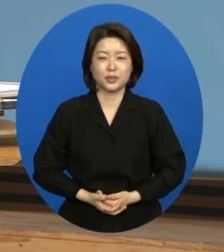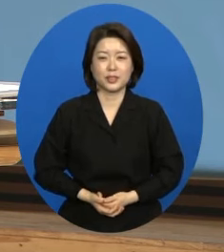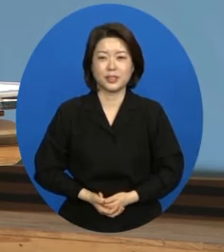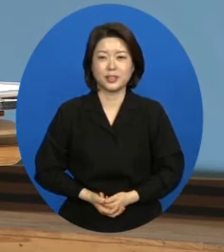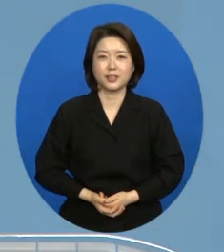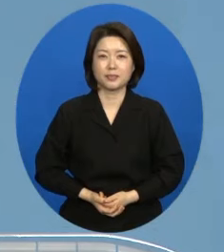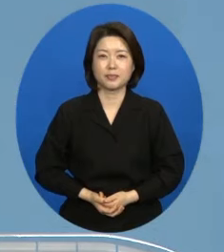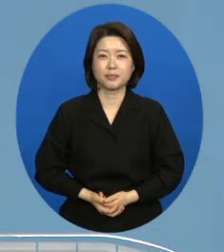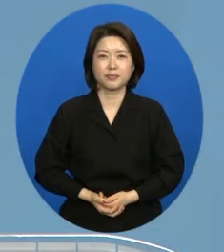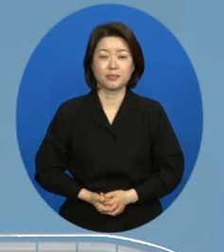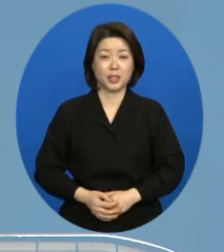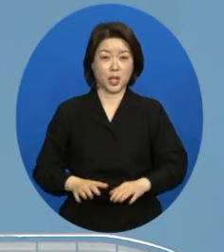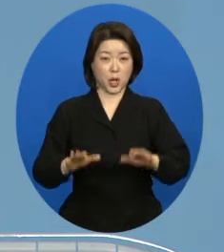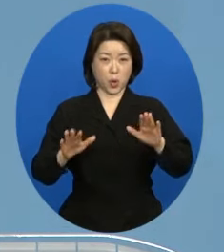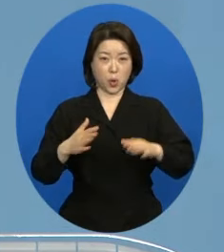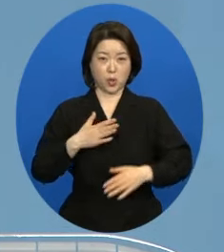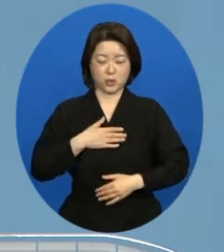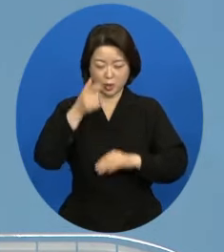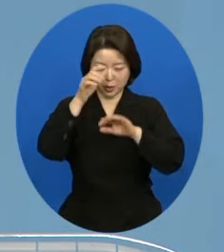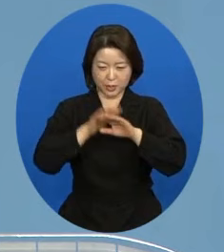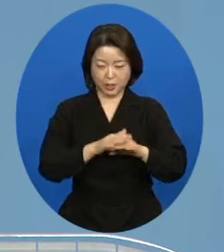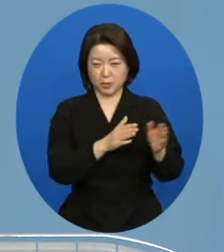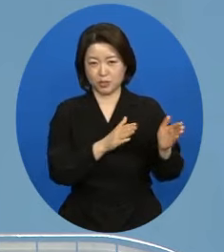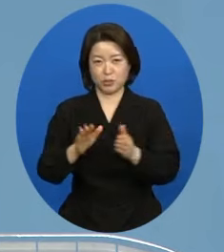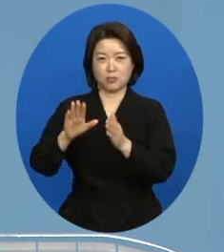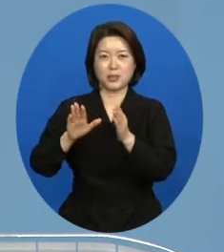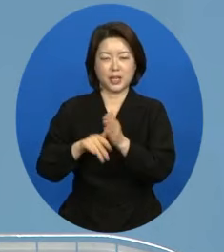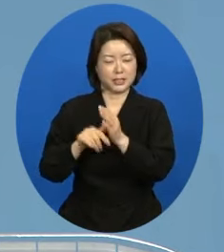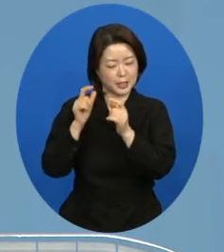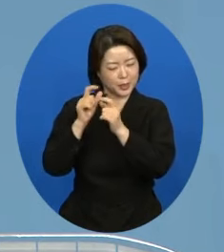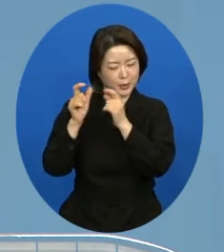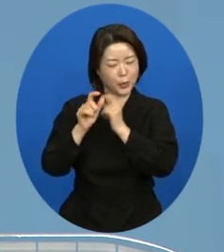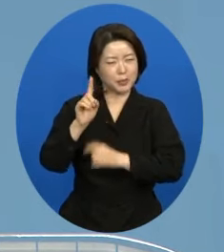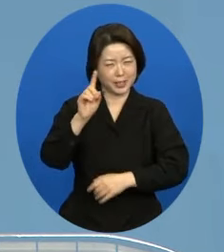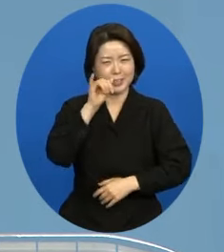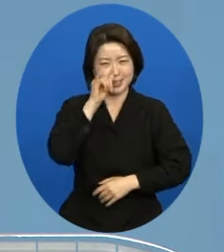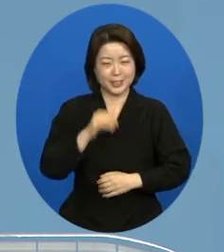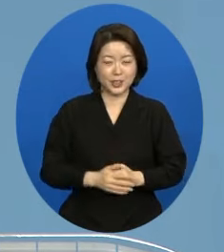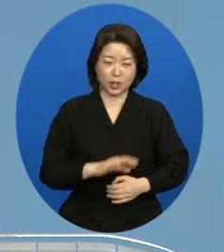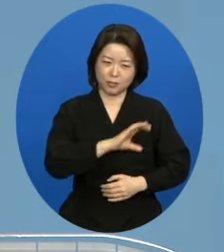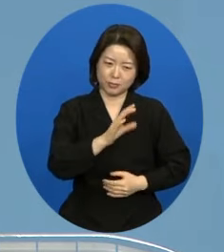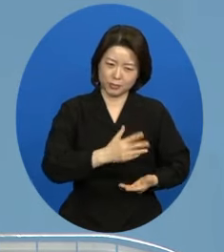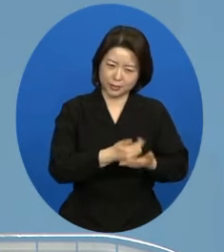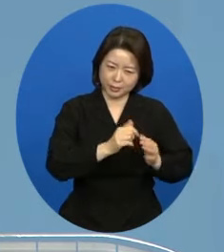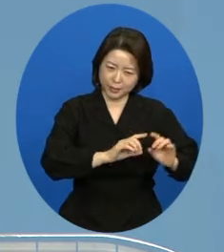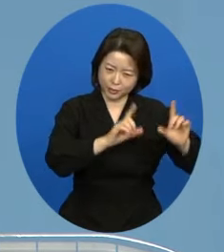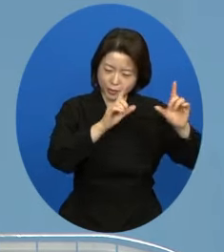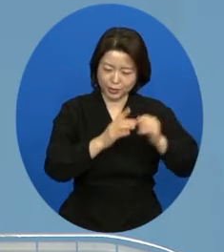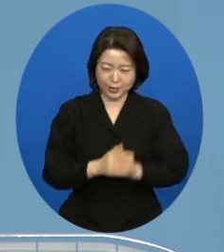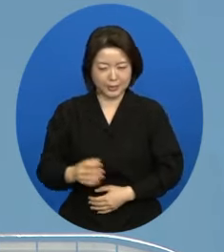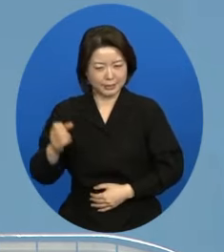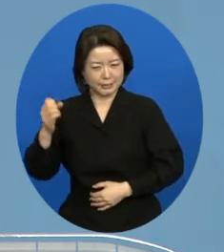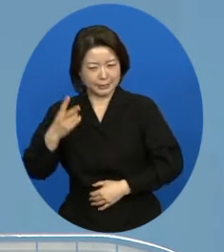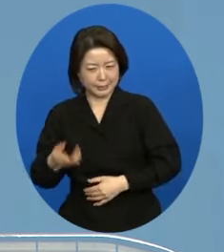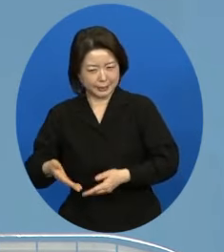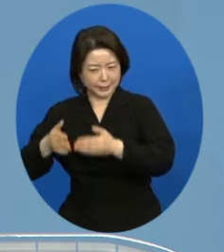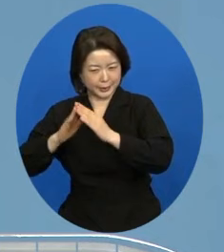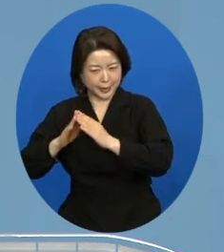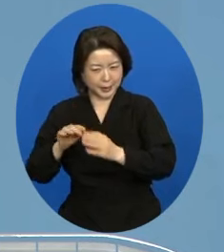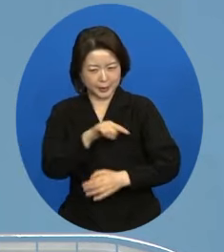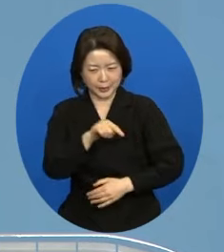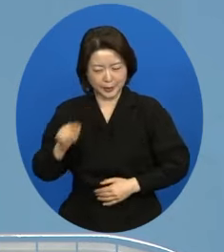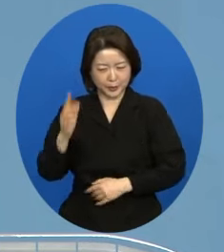하겠습니다 저는 오늘 예배를 준비하면서 좀 고민이 있었습니다 성탄 주일인데 재 창립을 같이 해야 되니 이걸